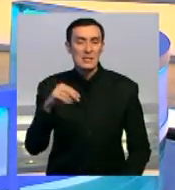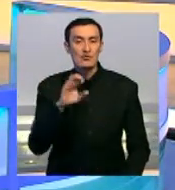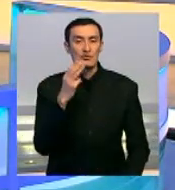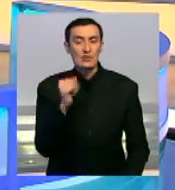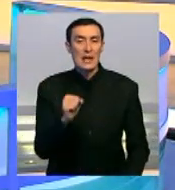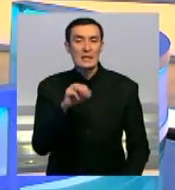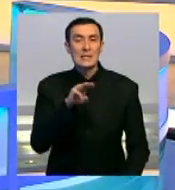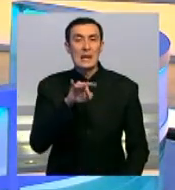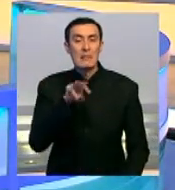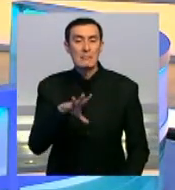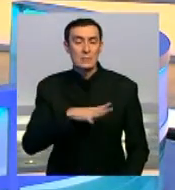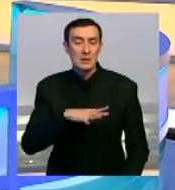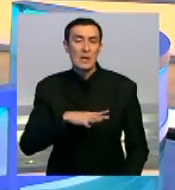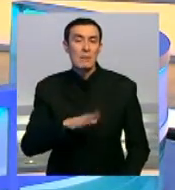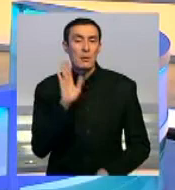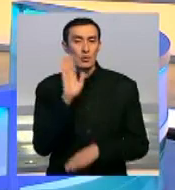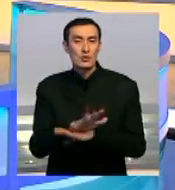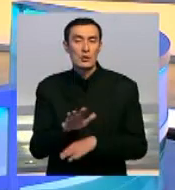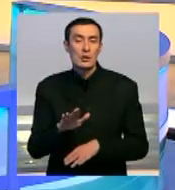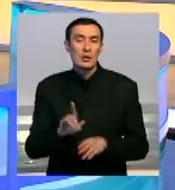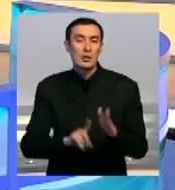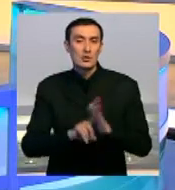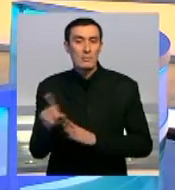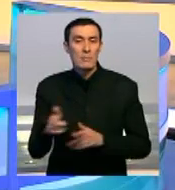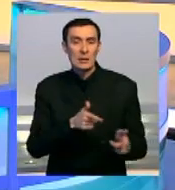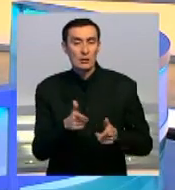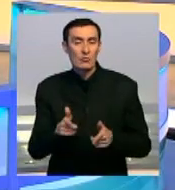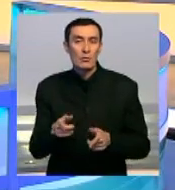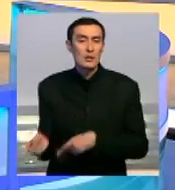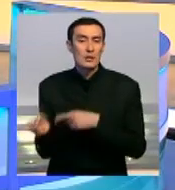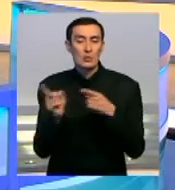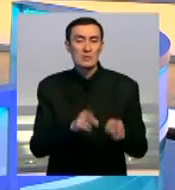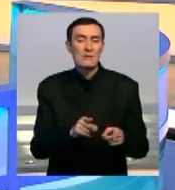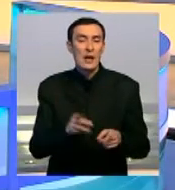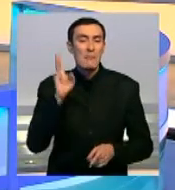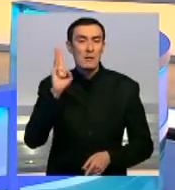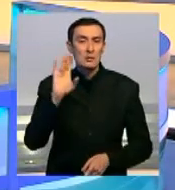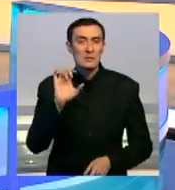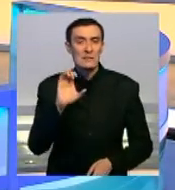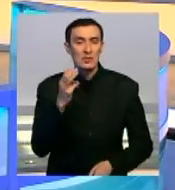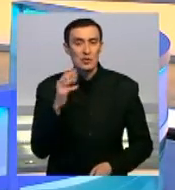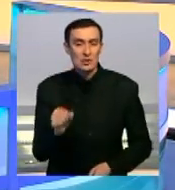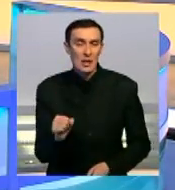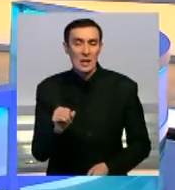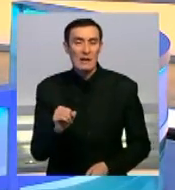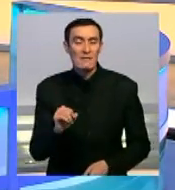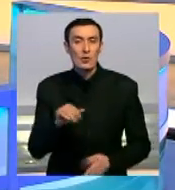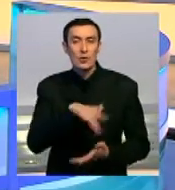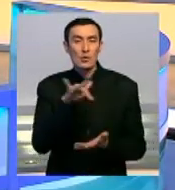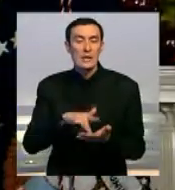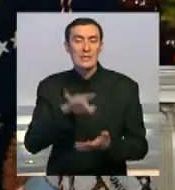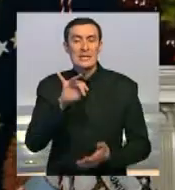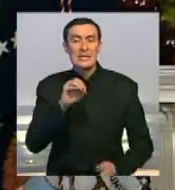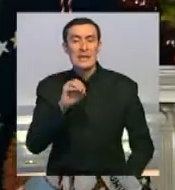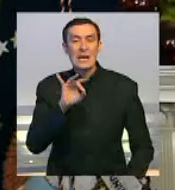Трамп. Глава Белого дома уже поручил Госдепу начать подготовку к переносу посольства США из Тель-Авива в Иерусалим.